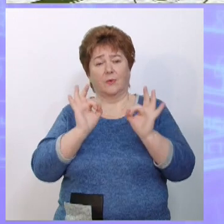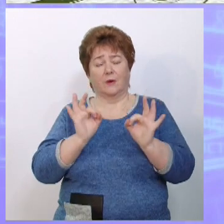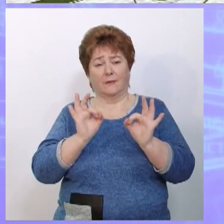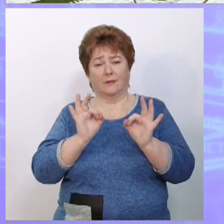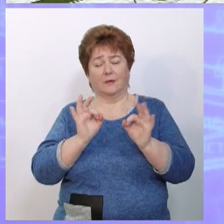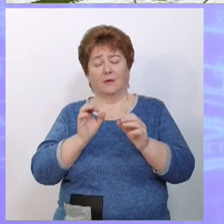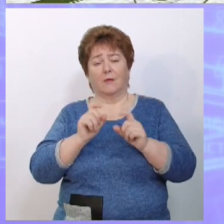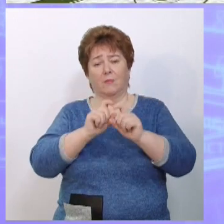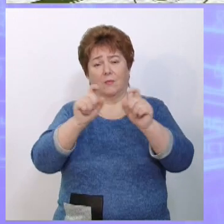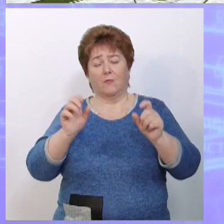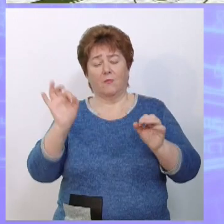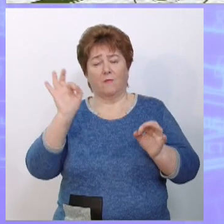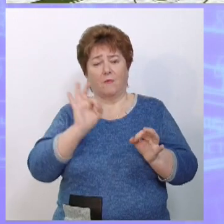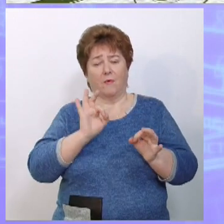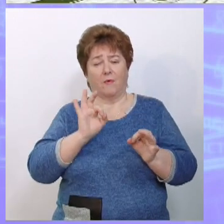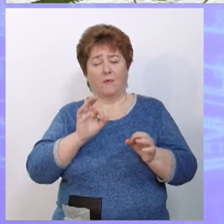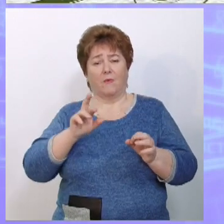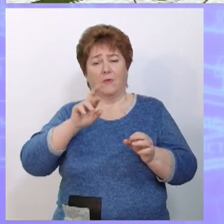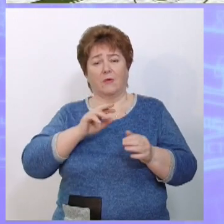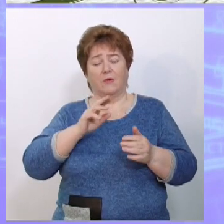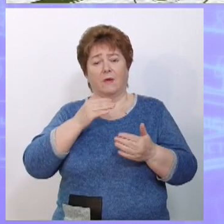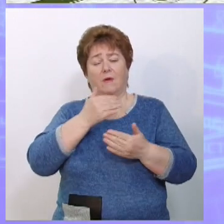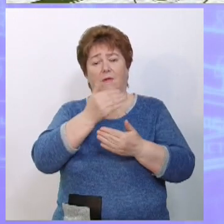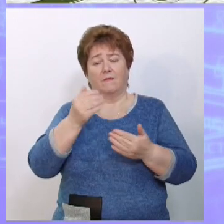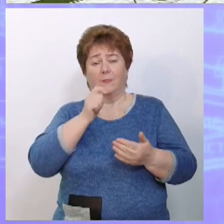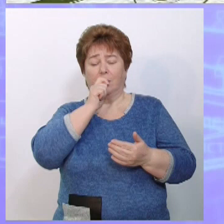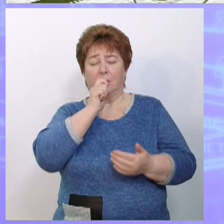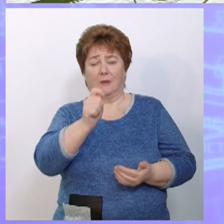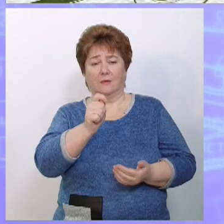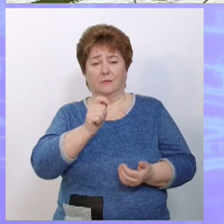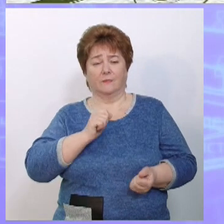Правильно, буквы О. Я вам ее дарю.